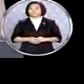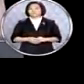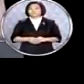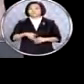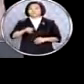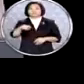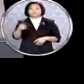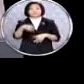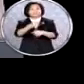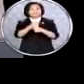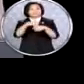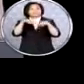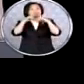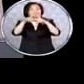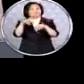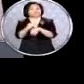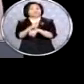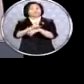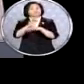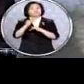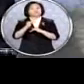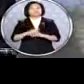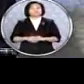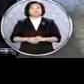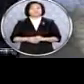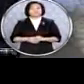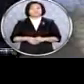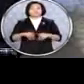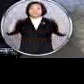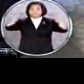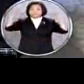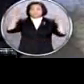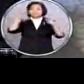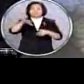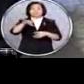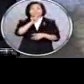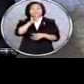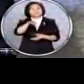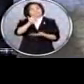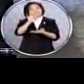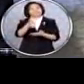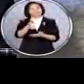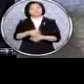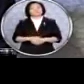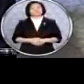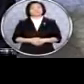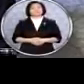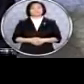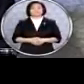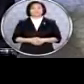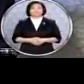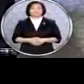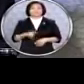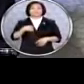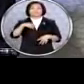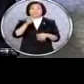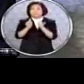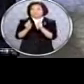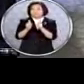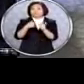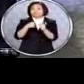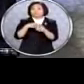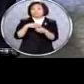请马英九先生回答，时间是两分钟。 宋主席，这个问题提得很好，也是我在竞选的时候